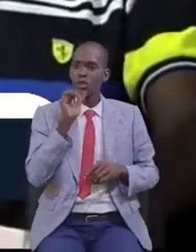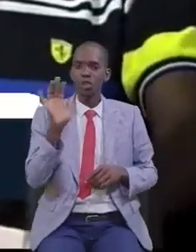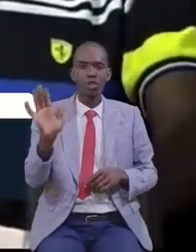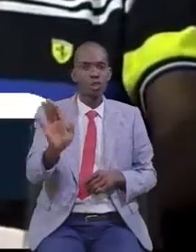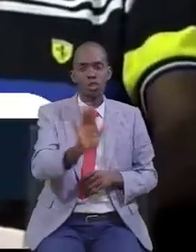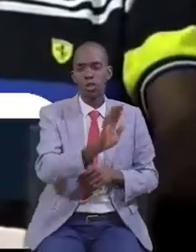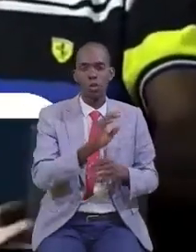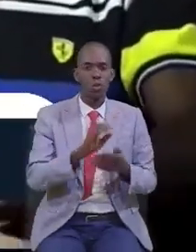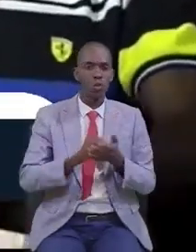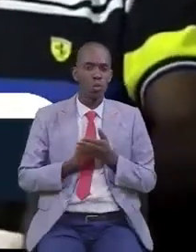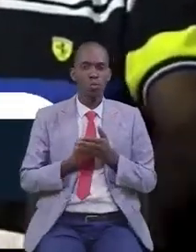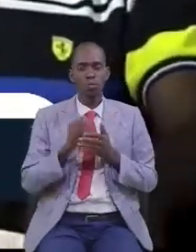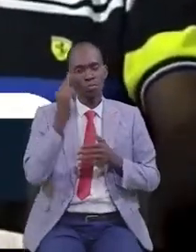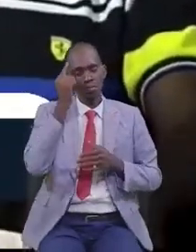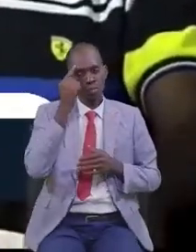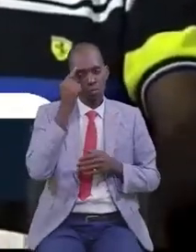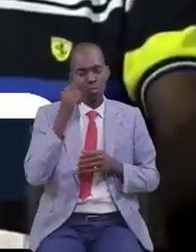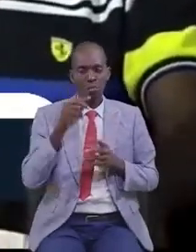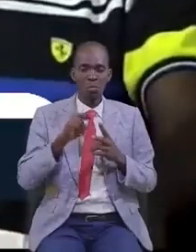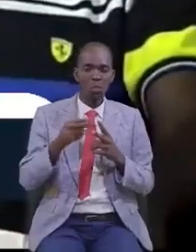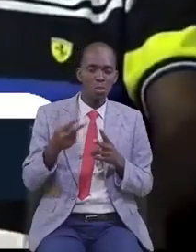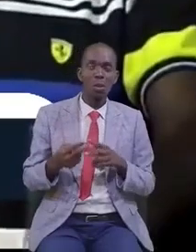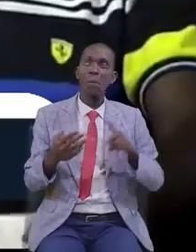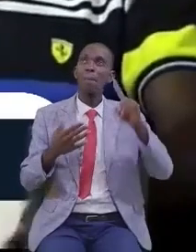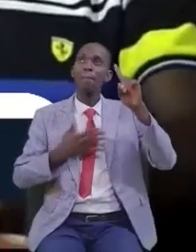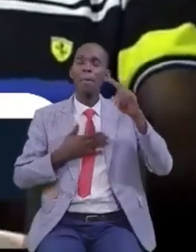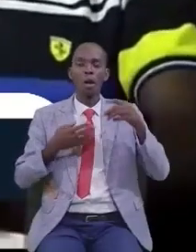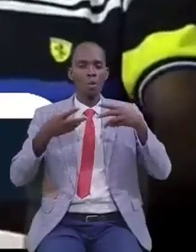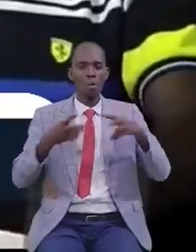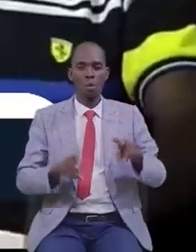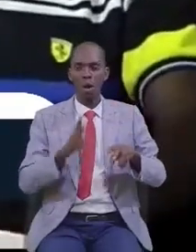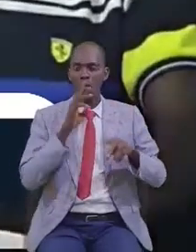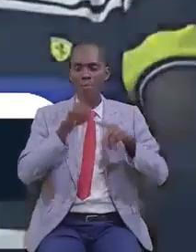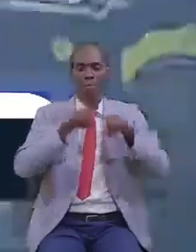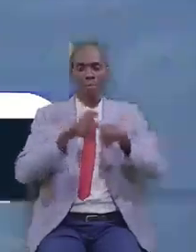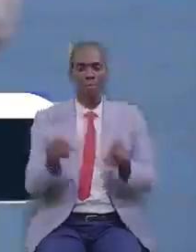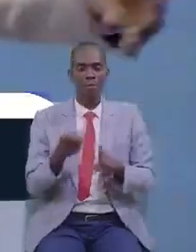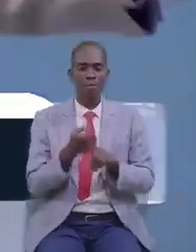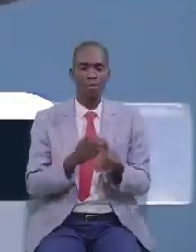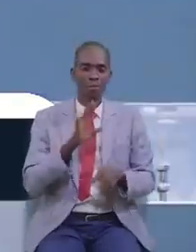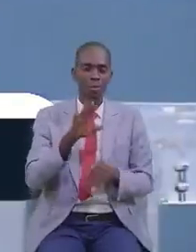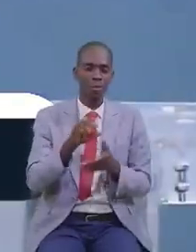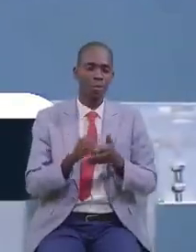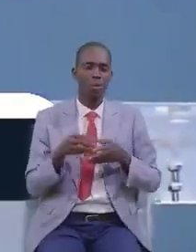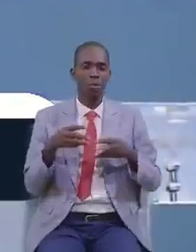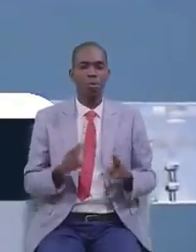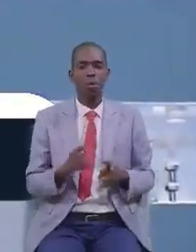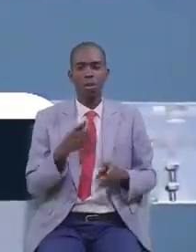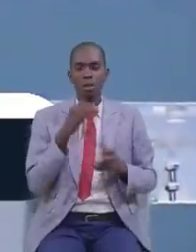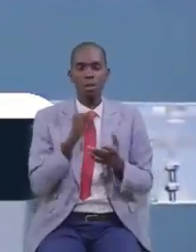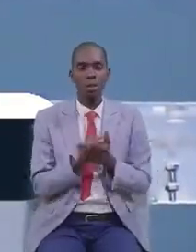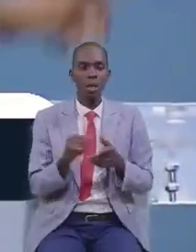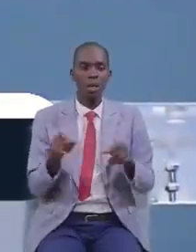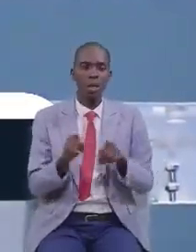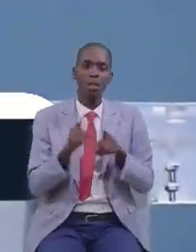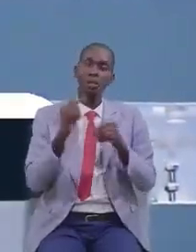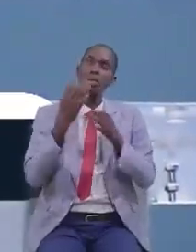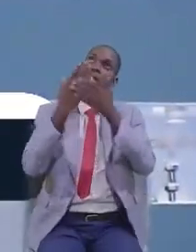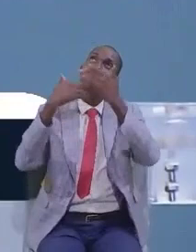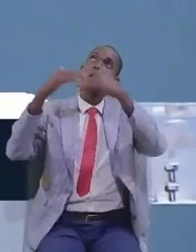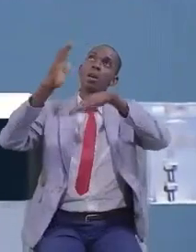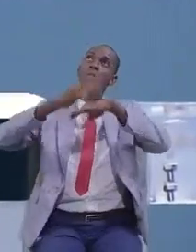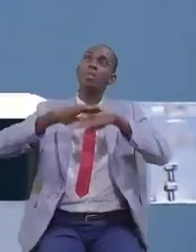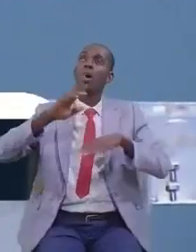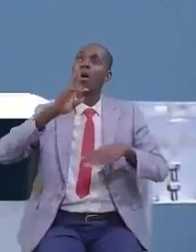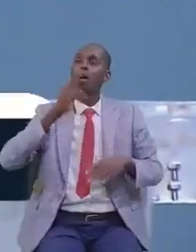55:8 లో నా ఆలోచనలు మీ వంటివి కావు. Neither are my ways your ways. నా మార్గములు మీ మార్గముల వంటివి కావు. The heavens are higher than